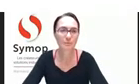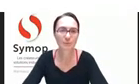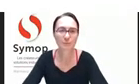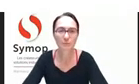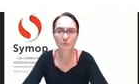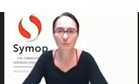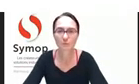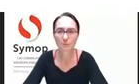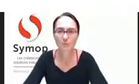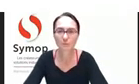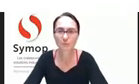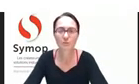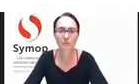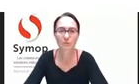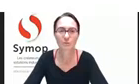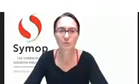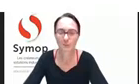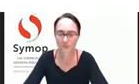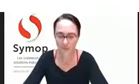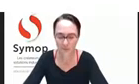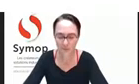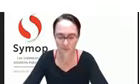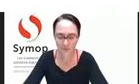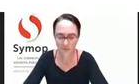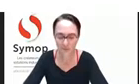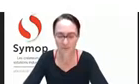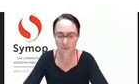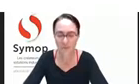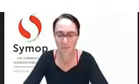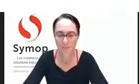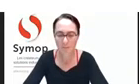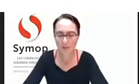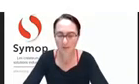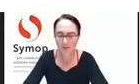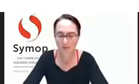la thématique de la transformation digitale de l'industrie papetière.